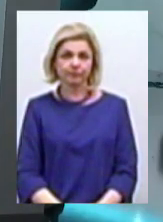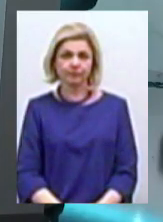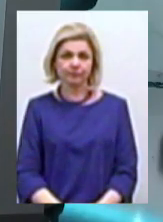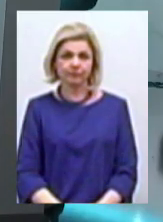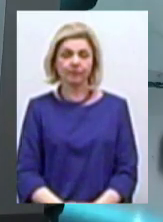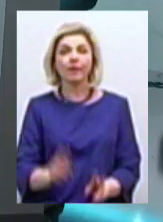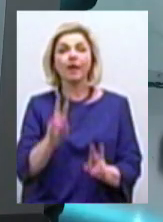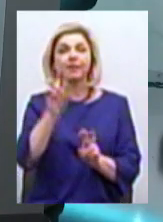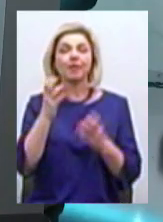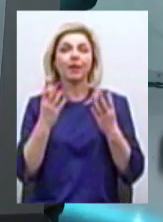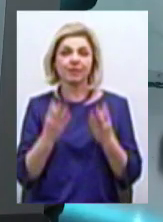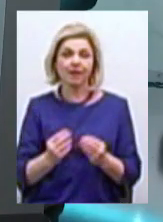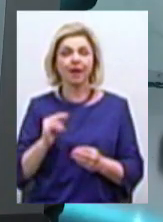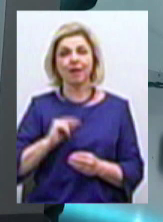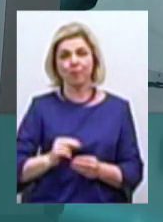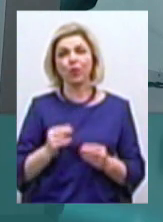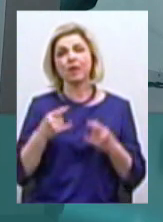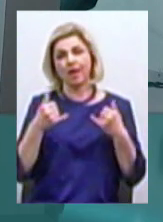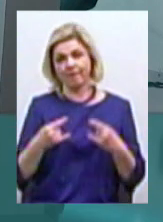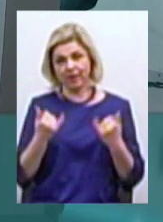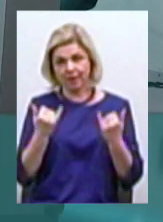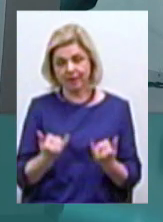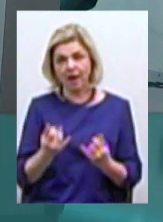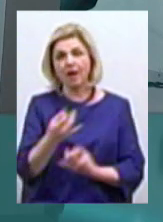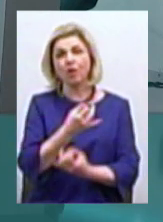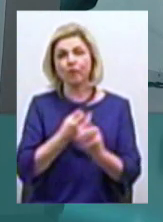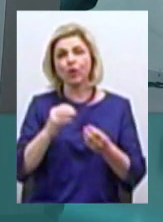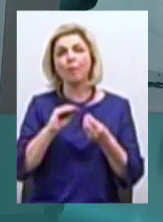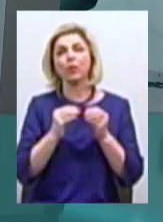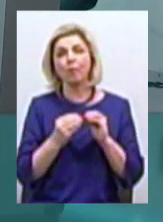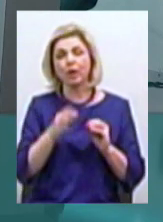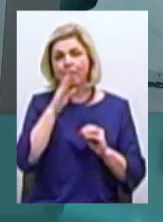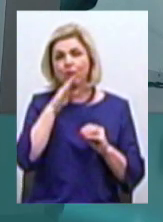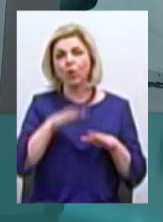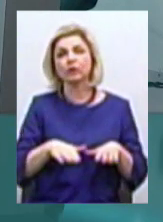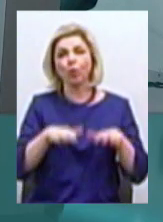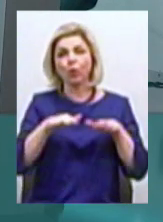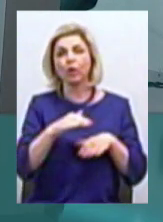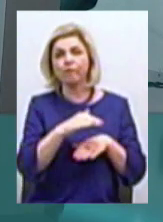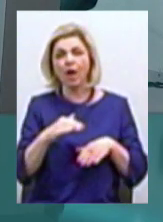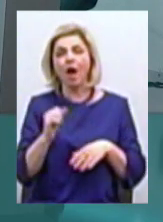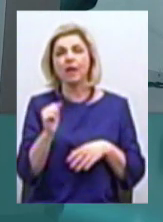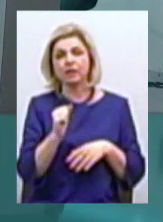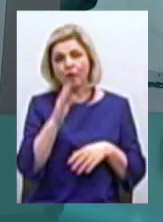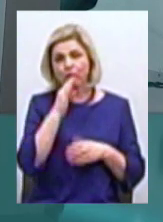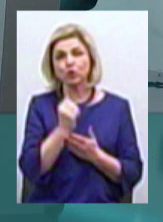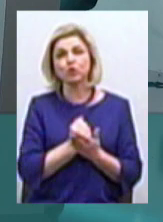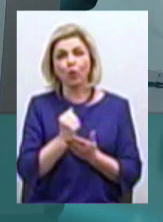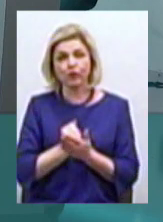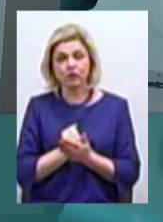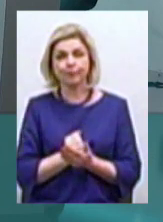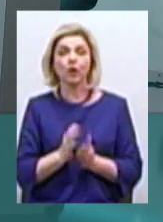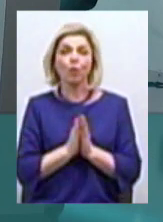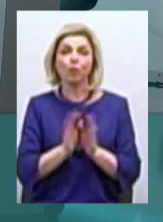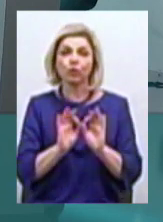Це тема дня. Ми працюємо в прямому ефірі і сьогодні ми обговорюємо проблему підняття рівня води у Олександрівському водосховищі. Олег, будь ласка,